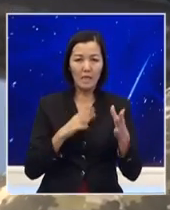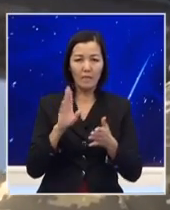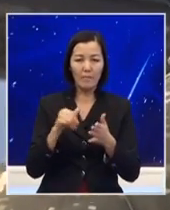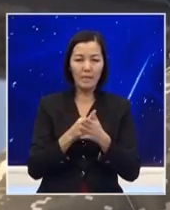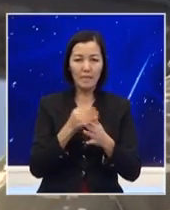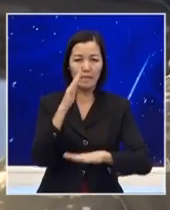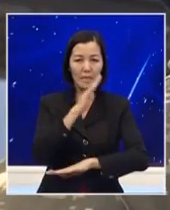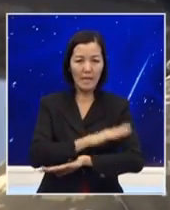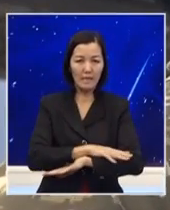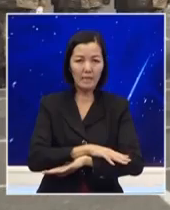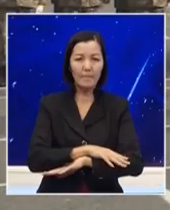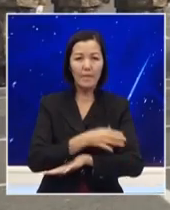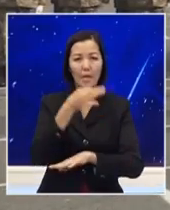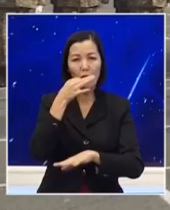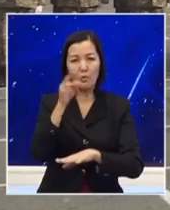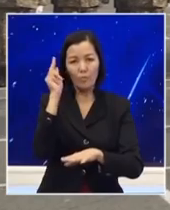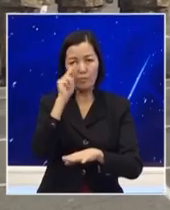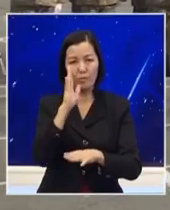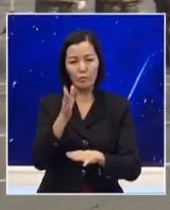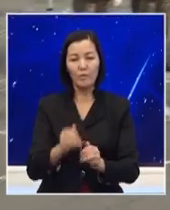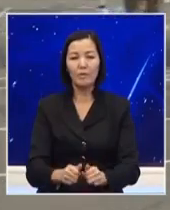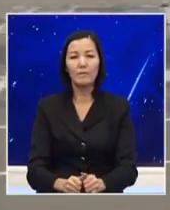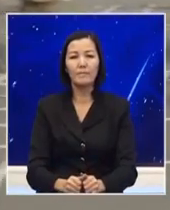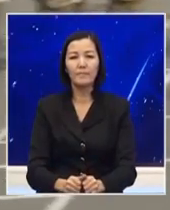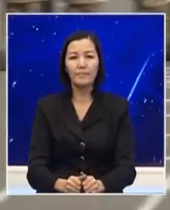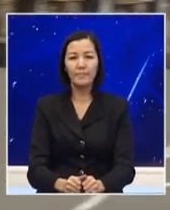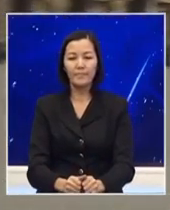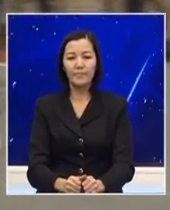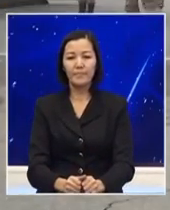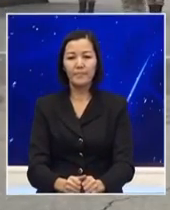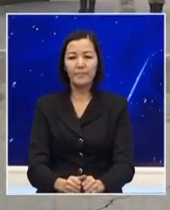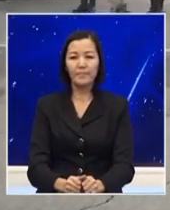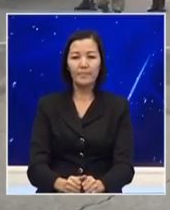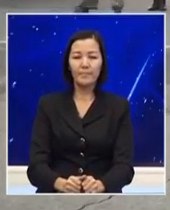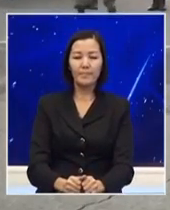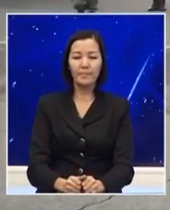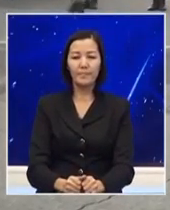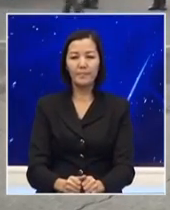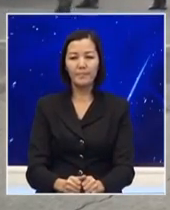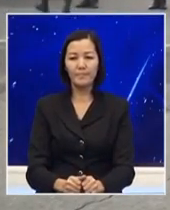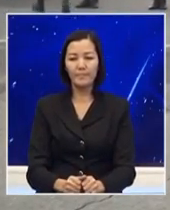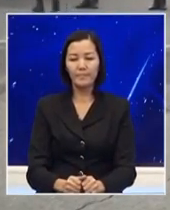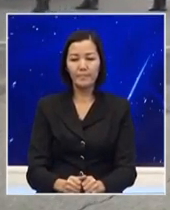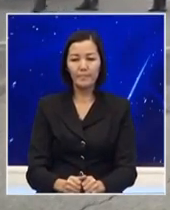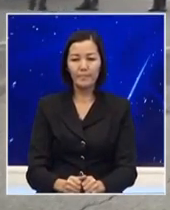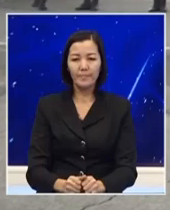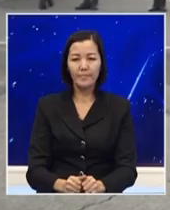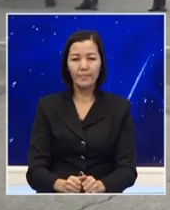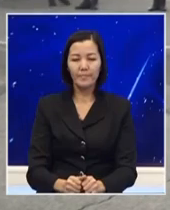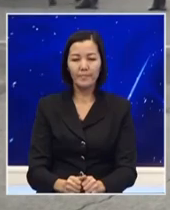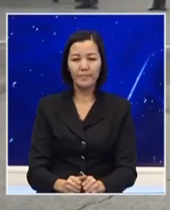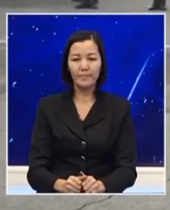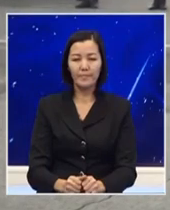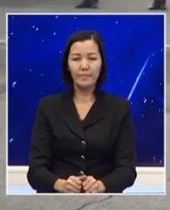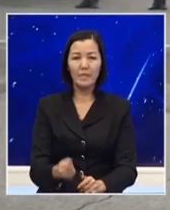темірдей тәртіп азаматтық жауапкершілікті бойына сіңіреді. қарулы күштердің қатарына кіріп отыр. Ант